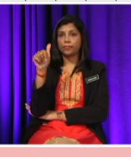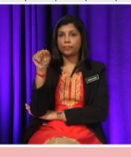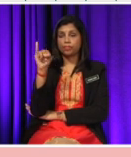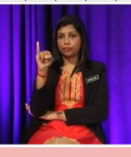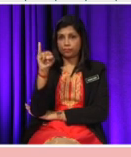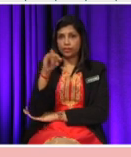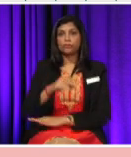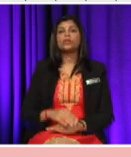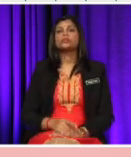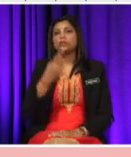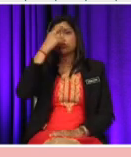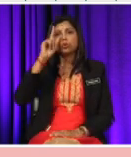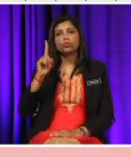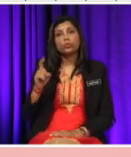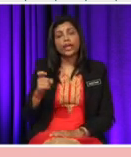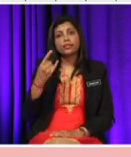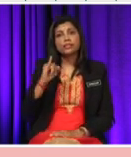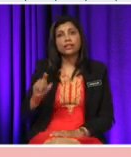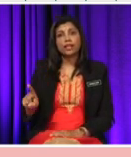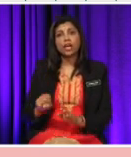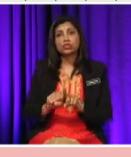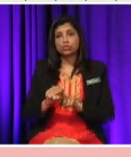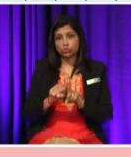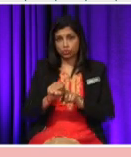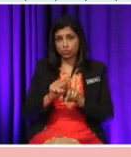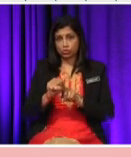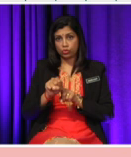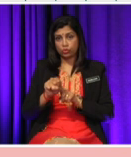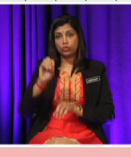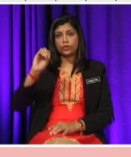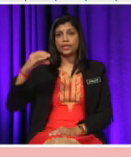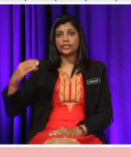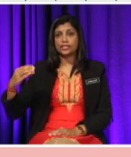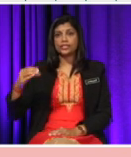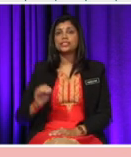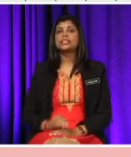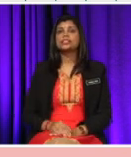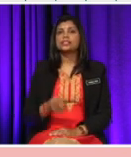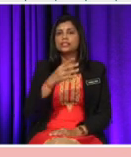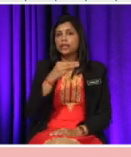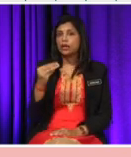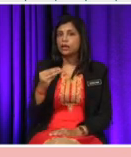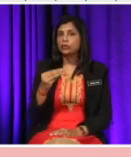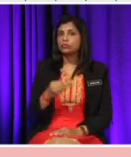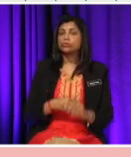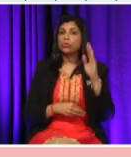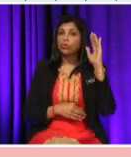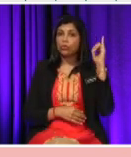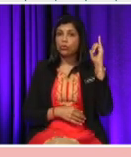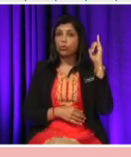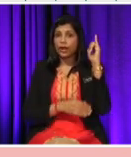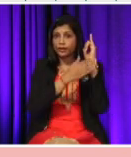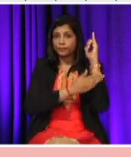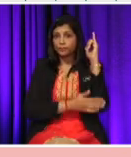panjang Turus udara l dan uniknya centinite kemudian bahagian bawah Pak si X